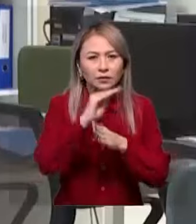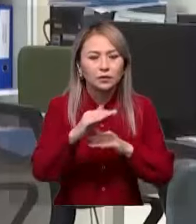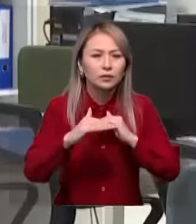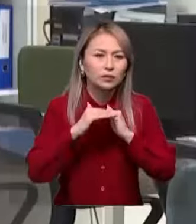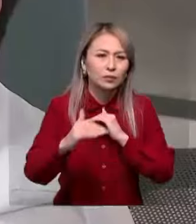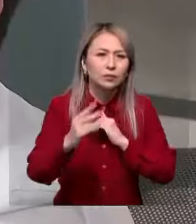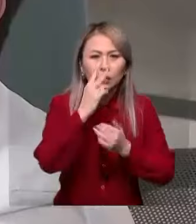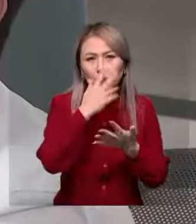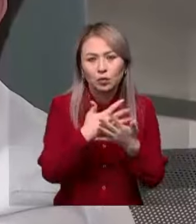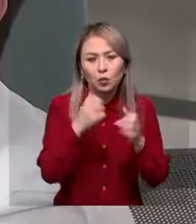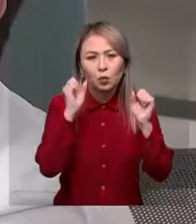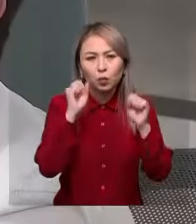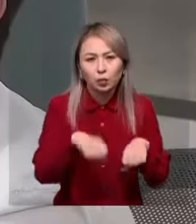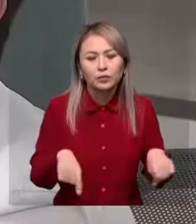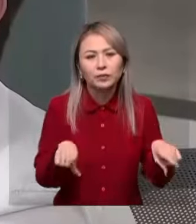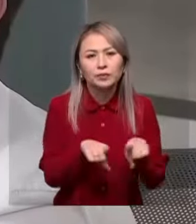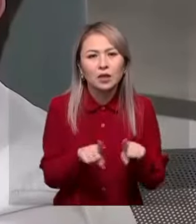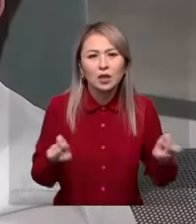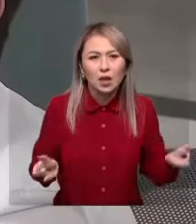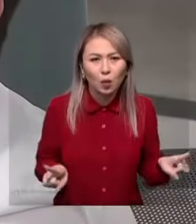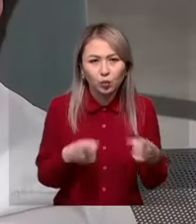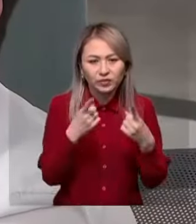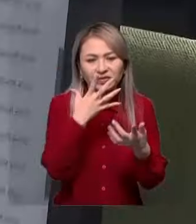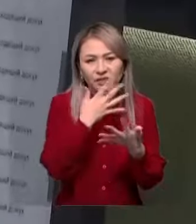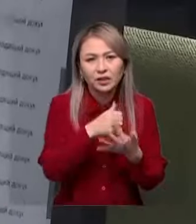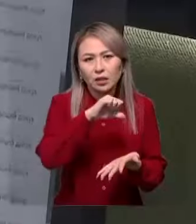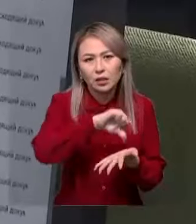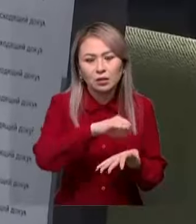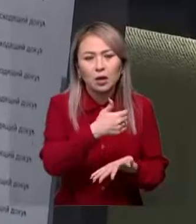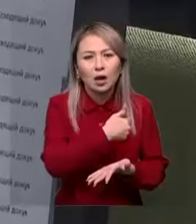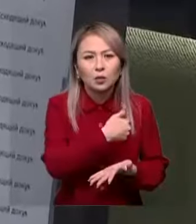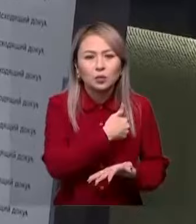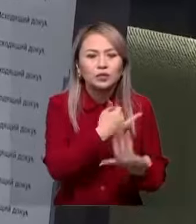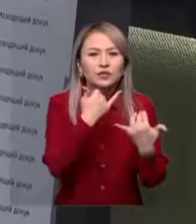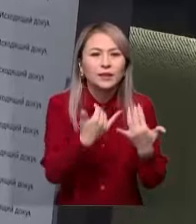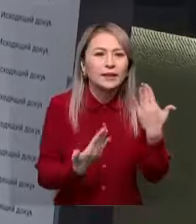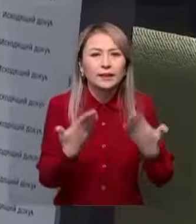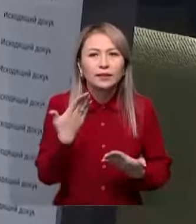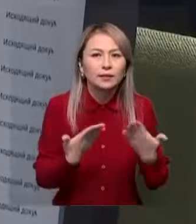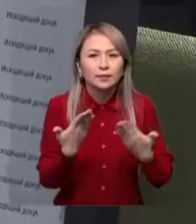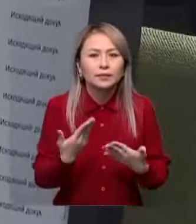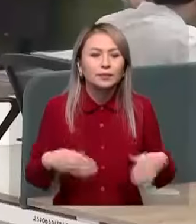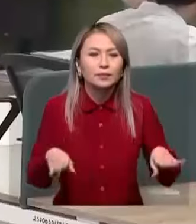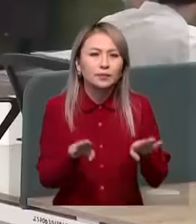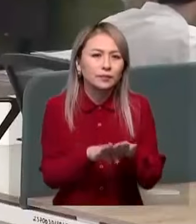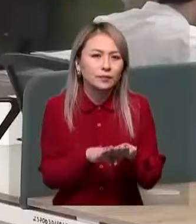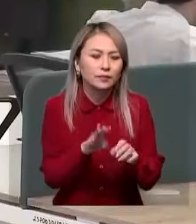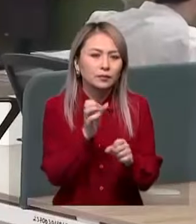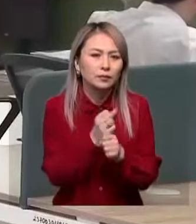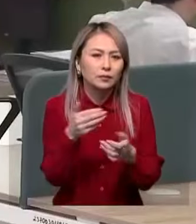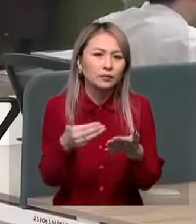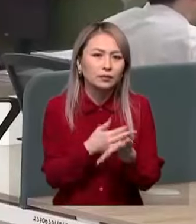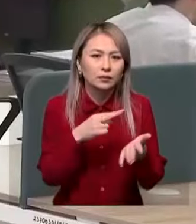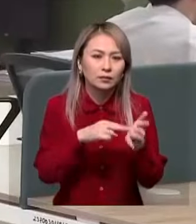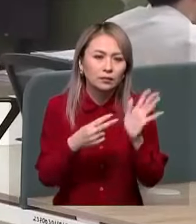үшін көрсете аламыз. Түркістан облысының дамуына өз үлесімді қосқым келеді. Егер де осы кадр резервіне өтіп жатсақ, жаңа жобаларды